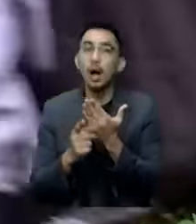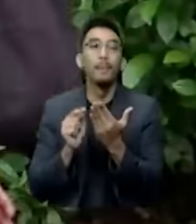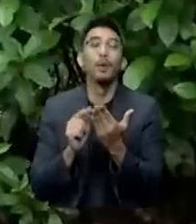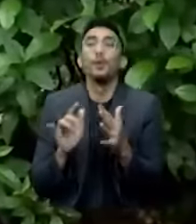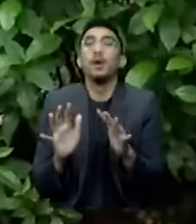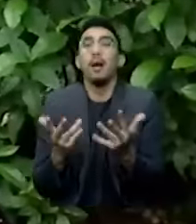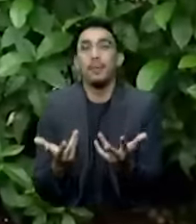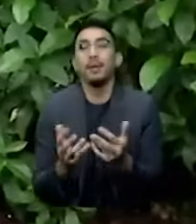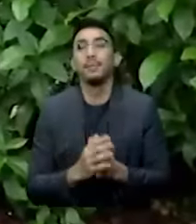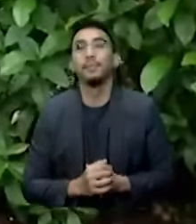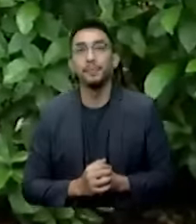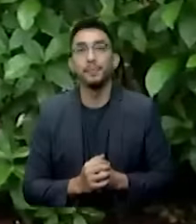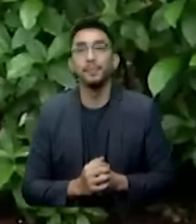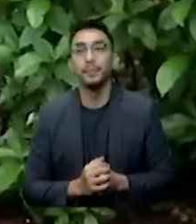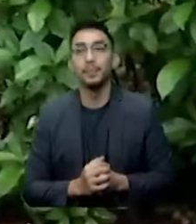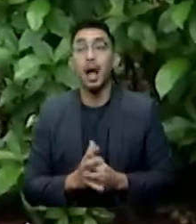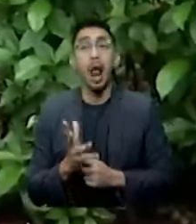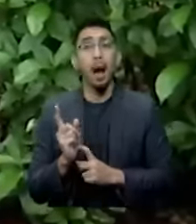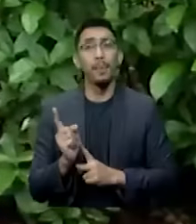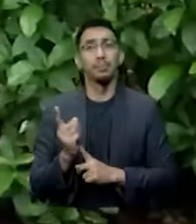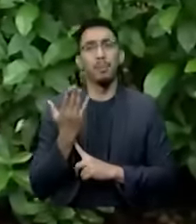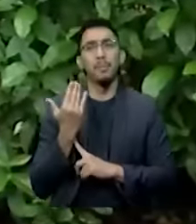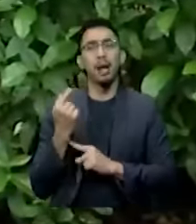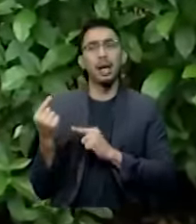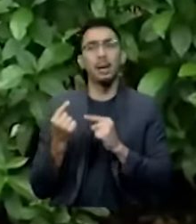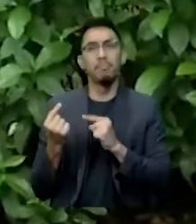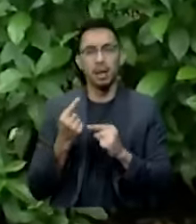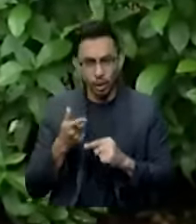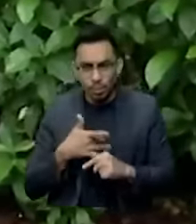kalau terpilih seperti apa. Karena kan kalau yang kemarin-kemarin itu saya merasanya masih